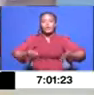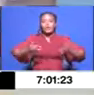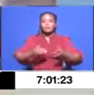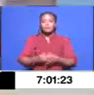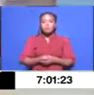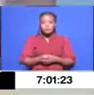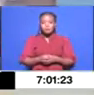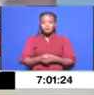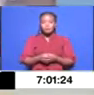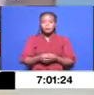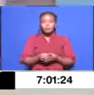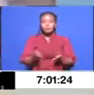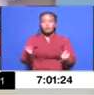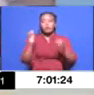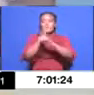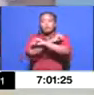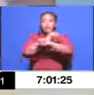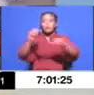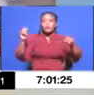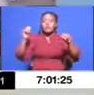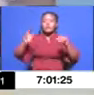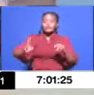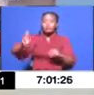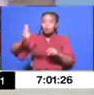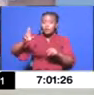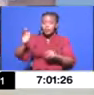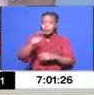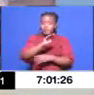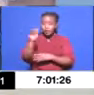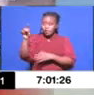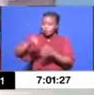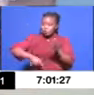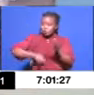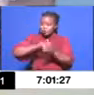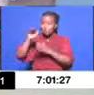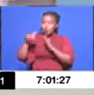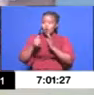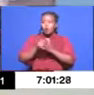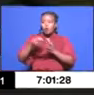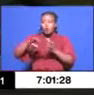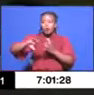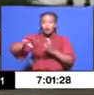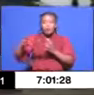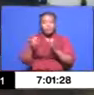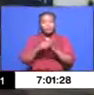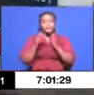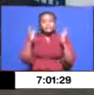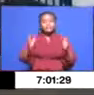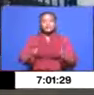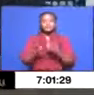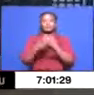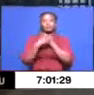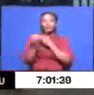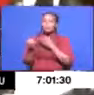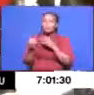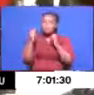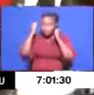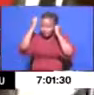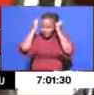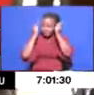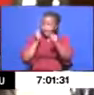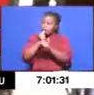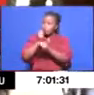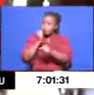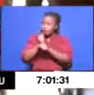Rais Uhuru Kenyatta amewataka viongozi wa kaunti kuiga mfano wa vikosi vya ulinzi vya KDF ambavyo vimepiga hatua